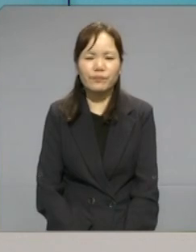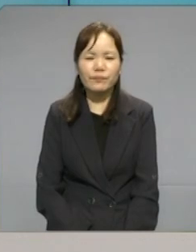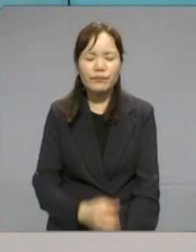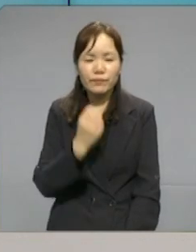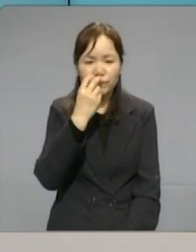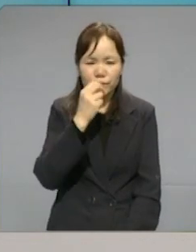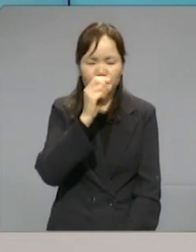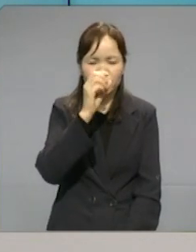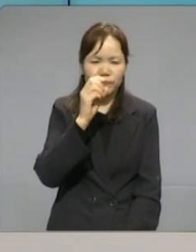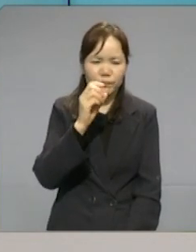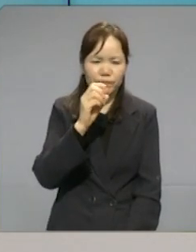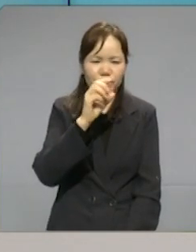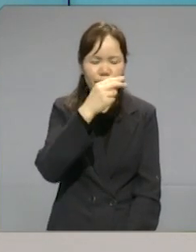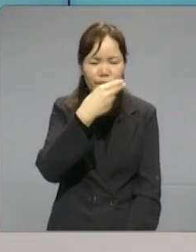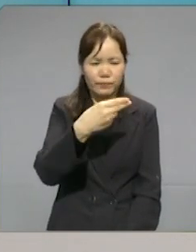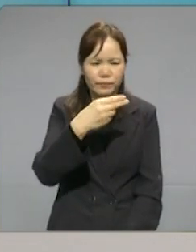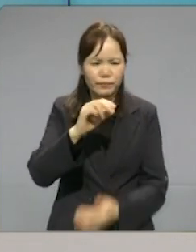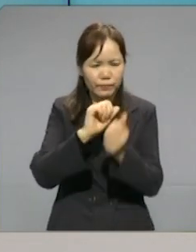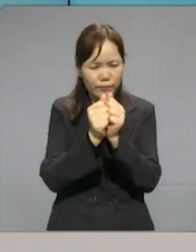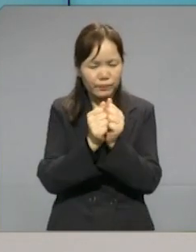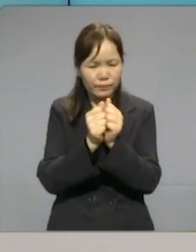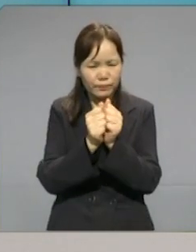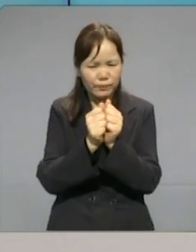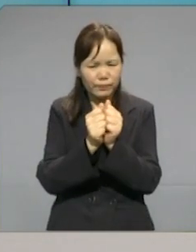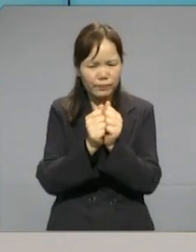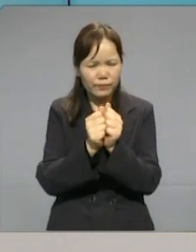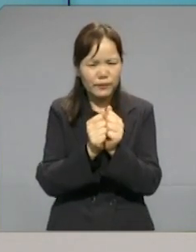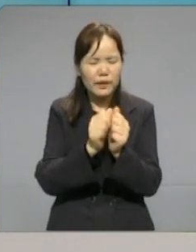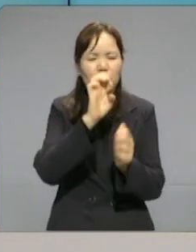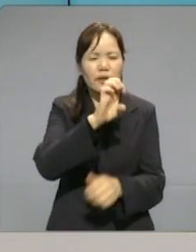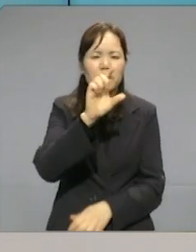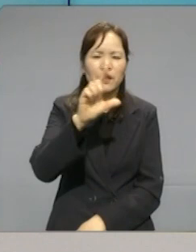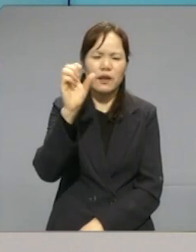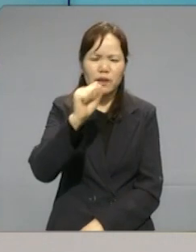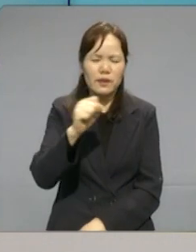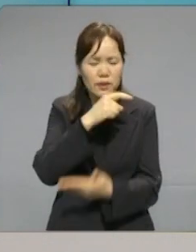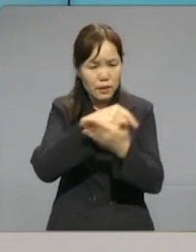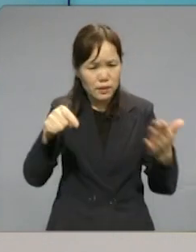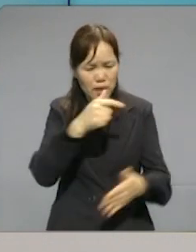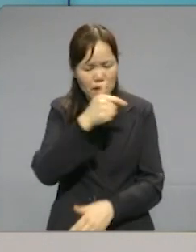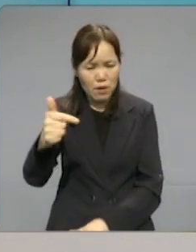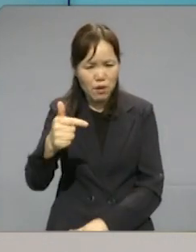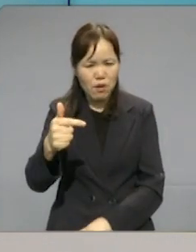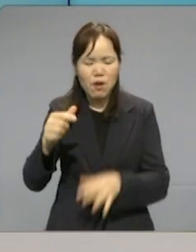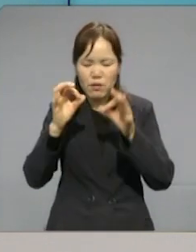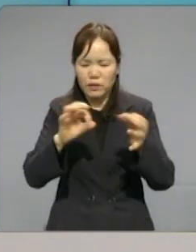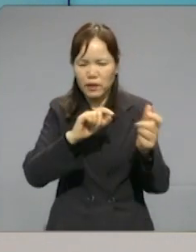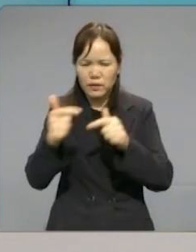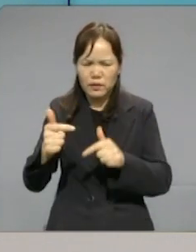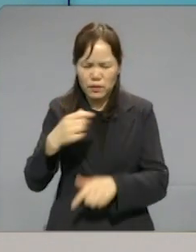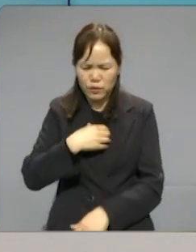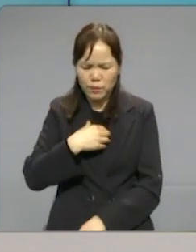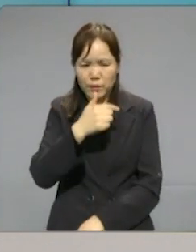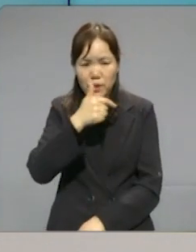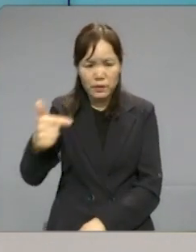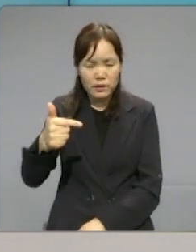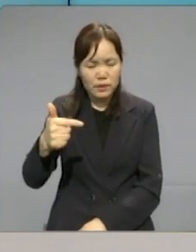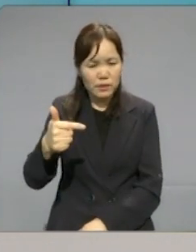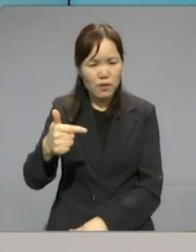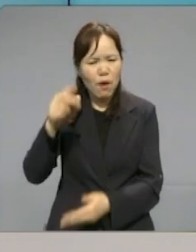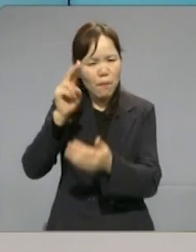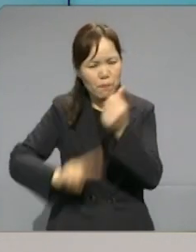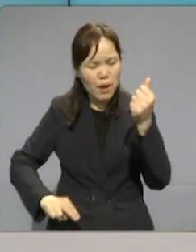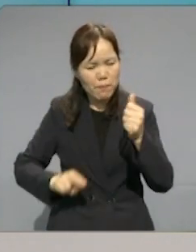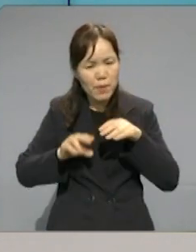홍콩 H지수 주가 연계증권 ELS의 대규모 손실로 은행권이 사실상 고위험 상품 판매를 중단하며